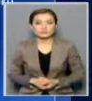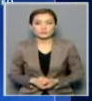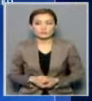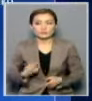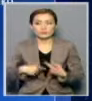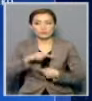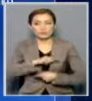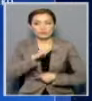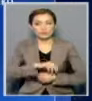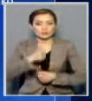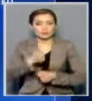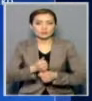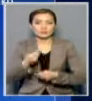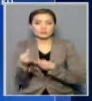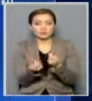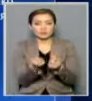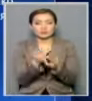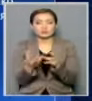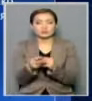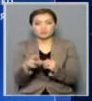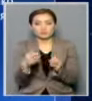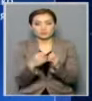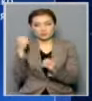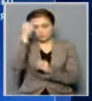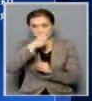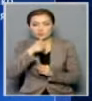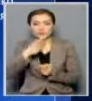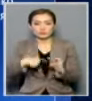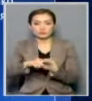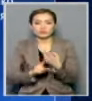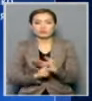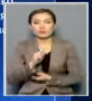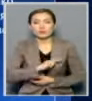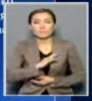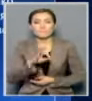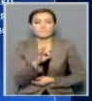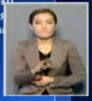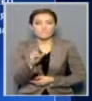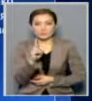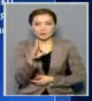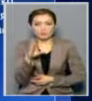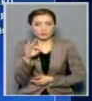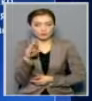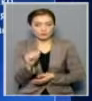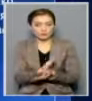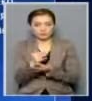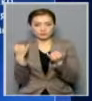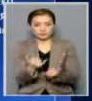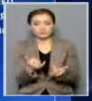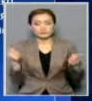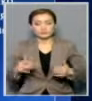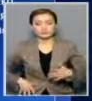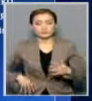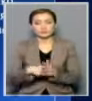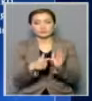Мы работали в основном на платной основе. С 2010 года наша страна начала работу со 100 квот. Однако сегодня решение о